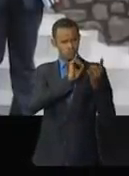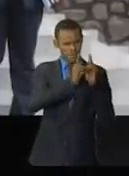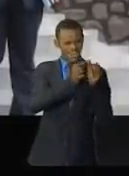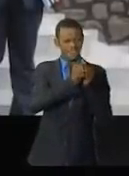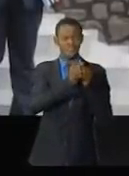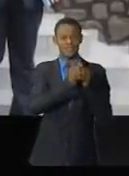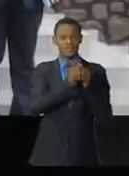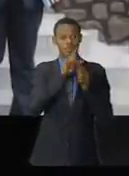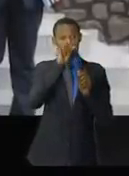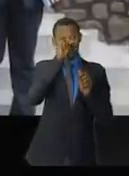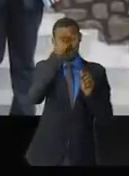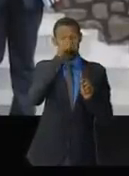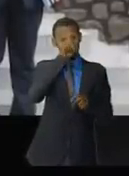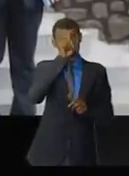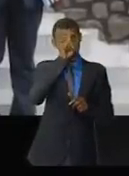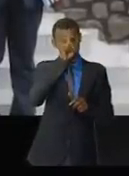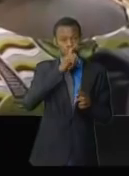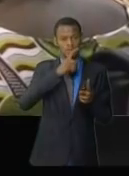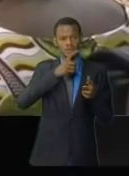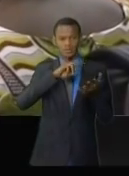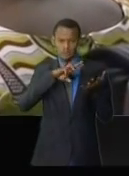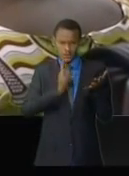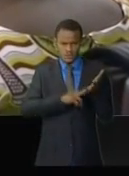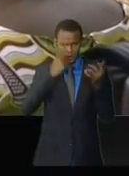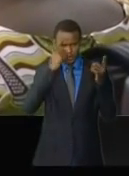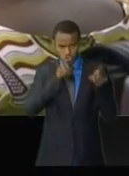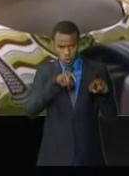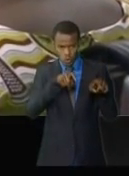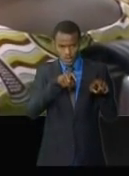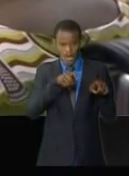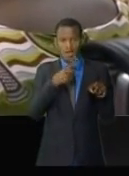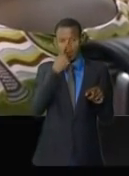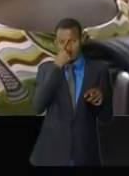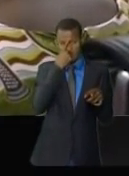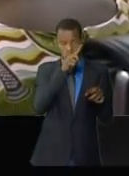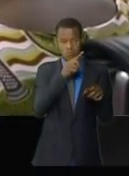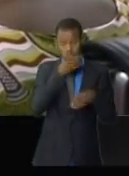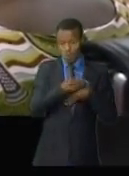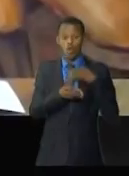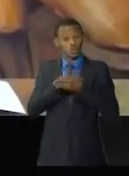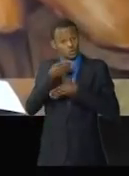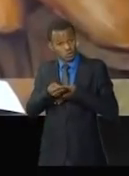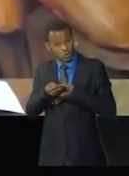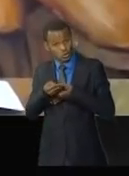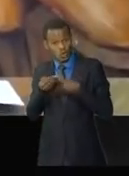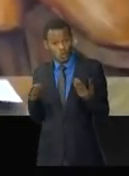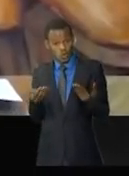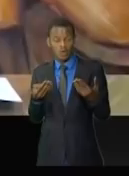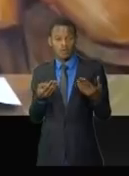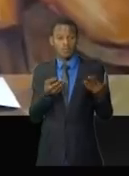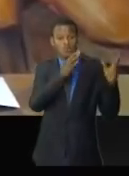coopération, notamment dans les domaines d'infrastructure, énergie et de traitement de